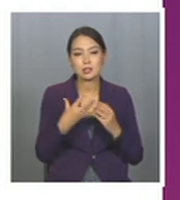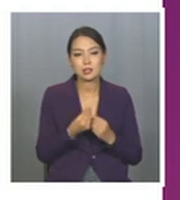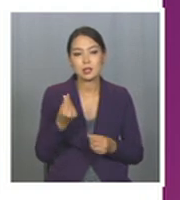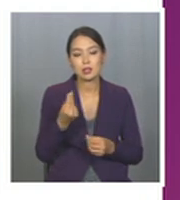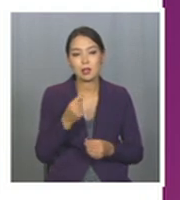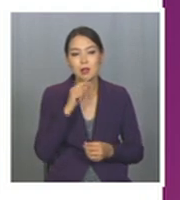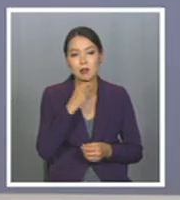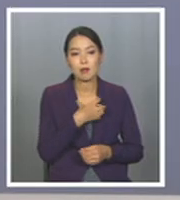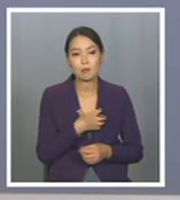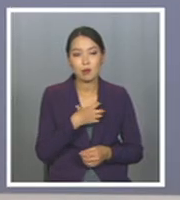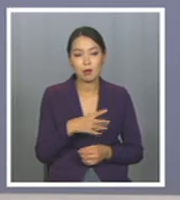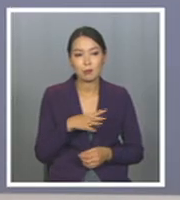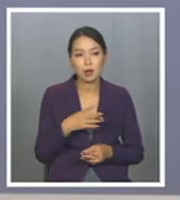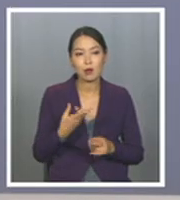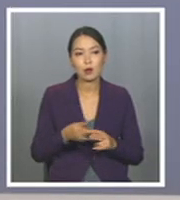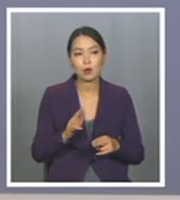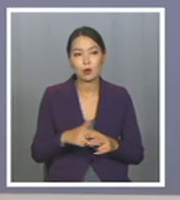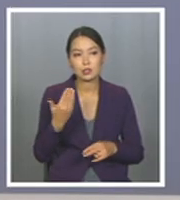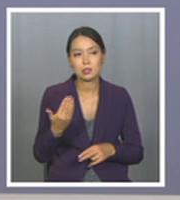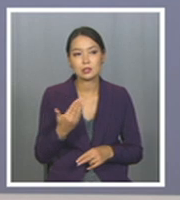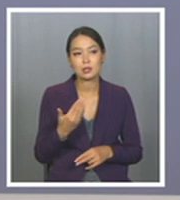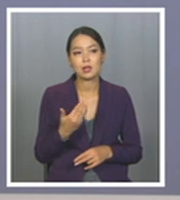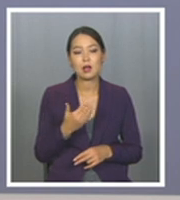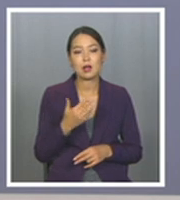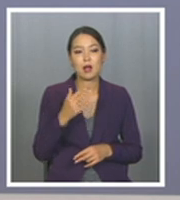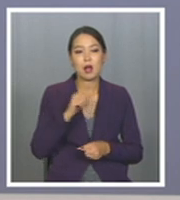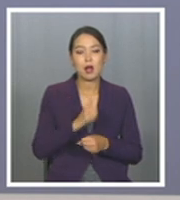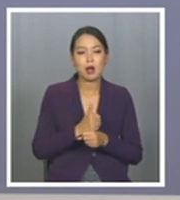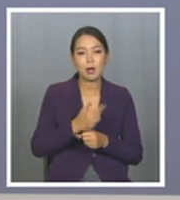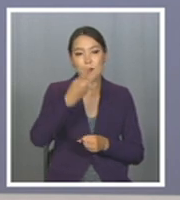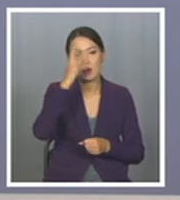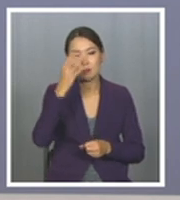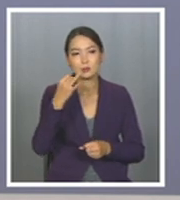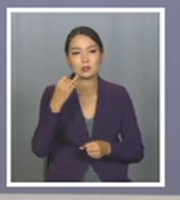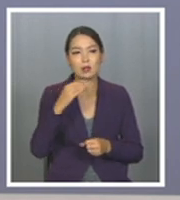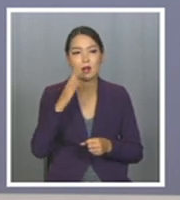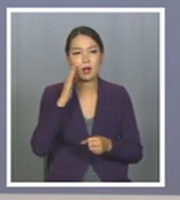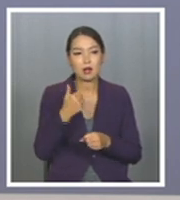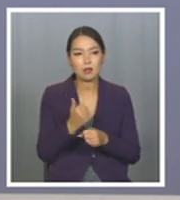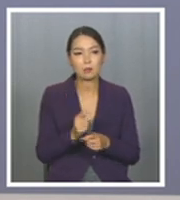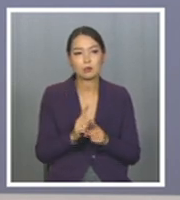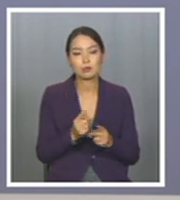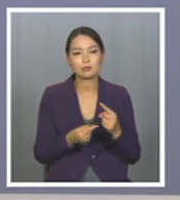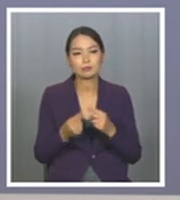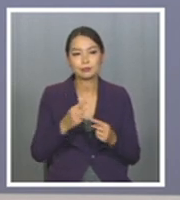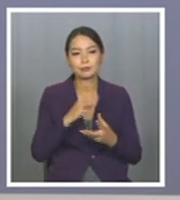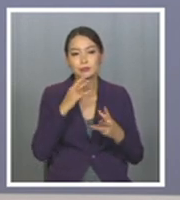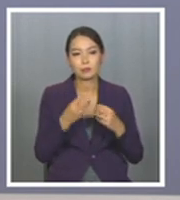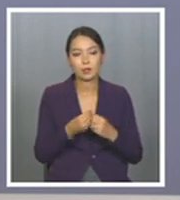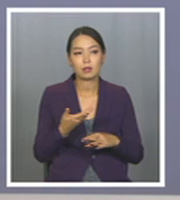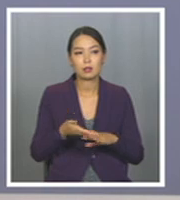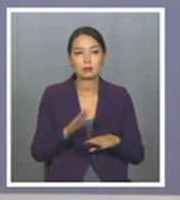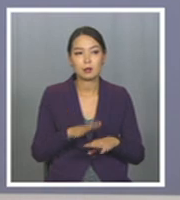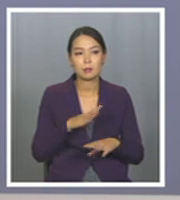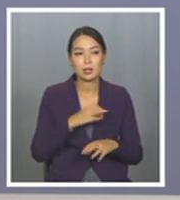еді. Алайда әміршіл-әкімшіл әдістерге сүйенген кеңестік билік үйлесімділікті таба алмады. Екінші